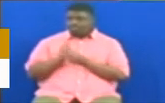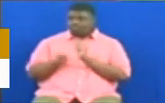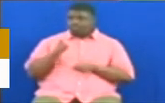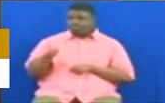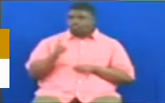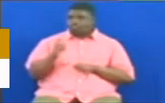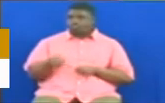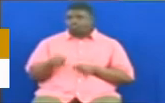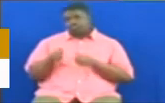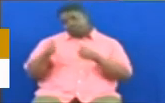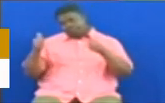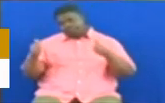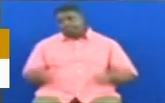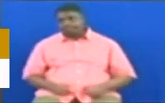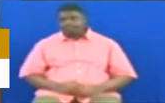sawa sawa.